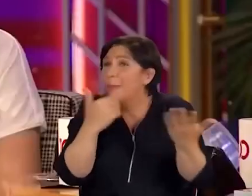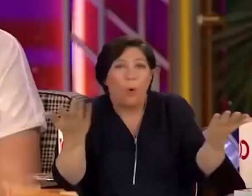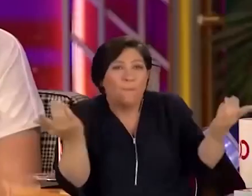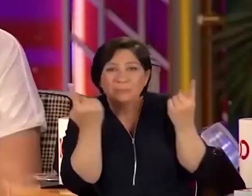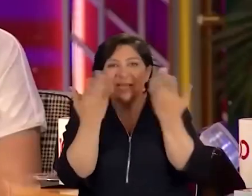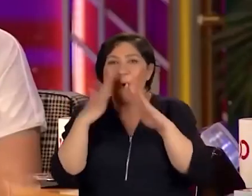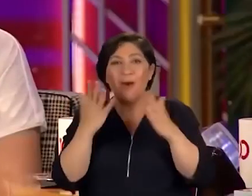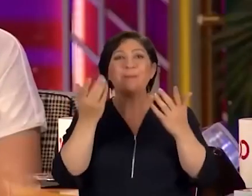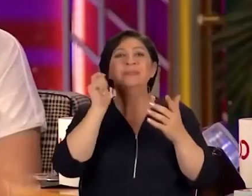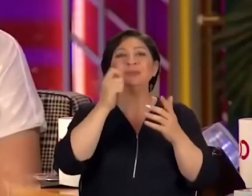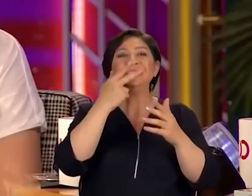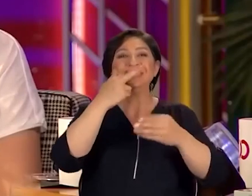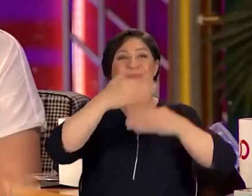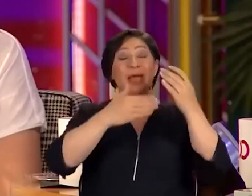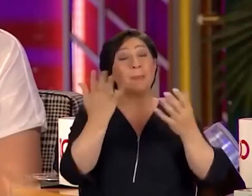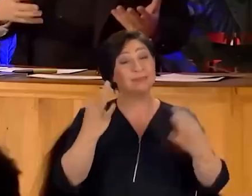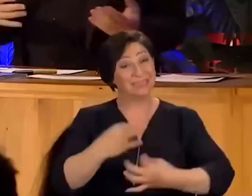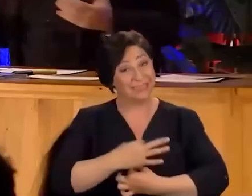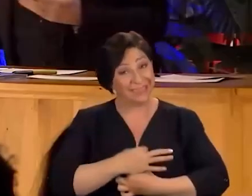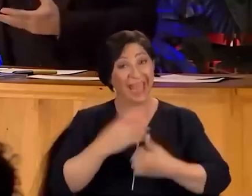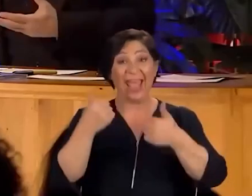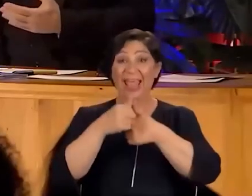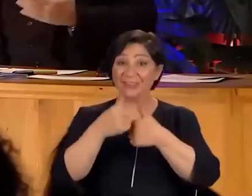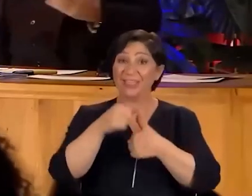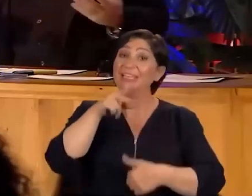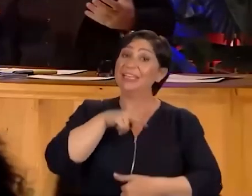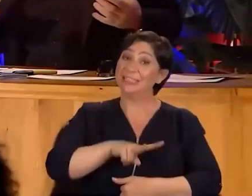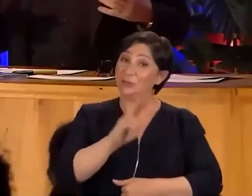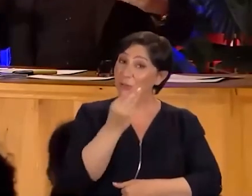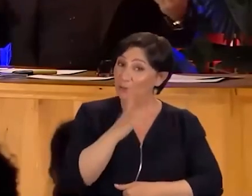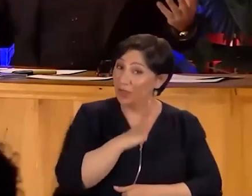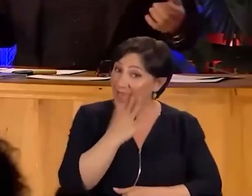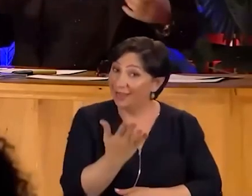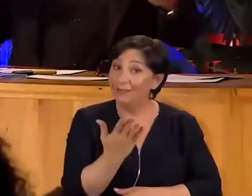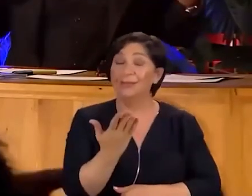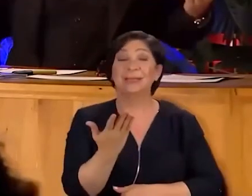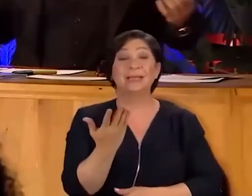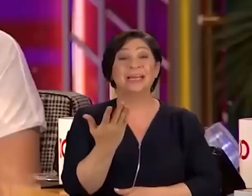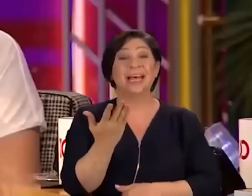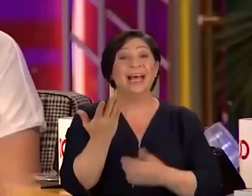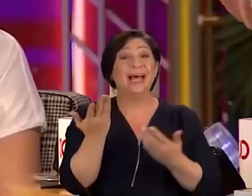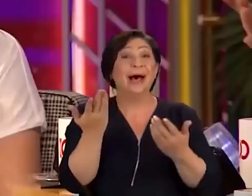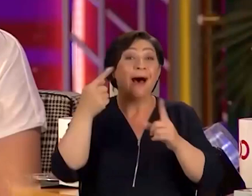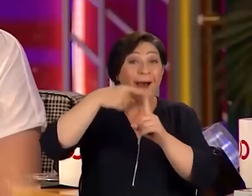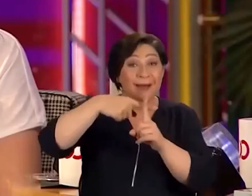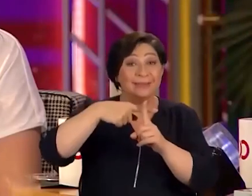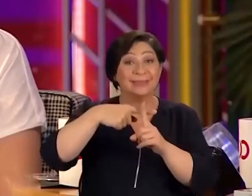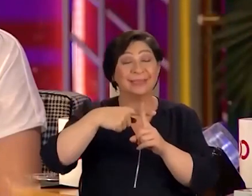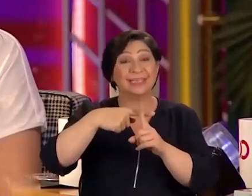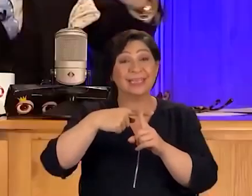yani hem saygı değersiniz, evlisiniz, ikiz çocuklarınız var. Ve bir yandan